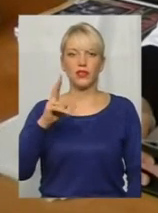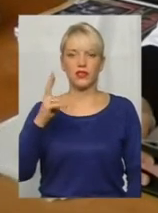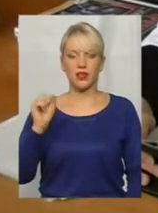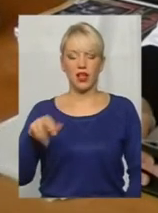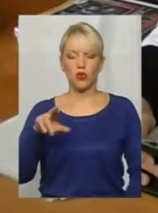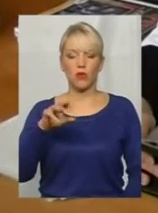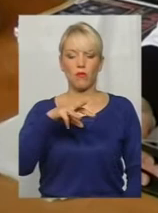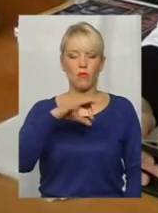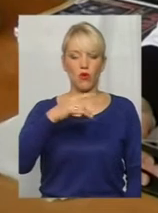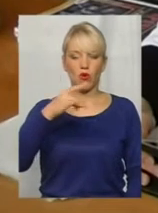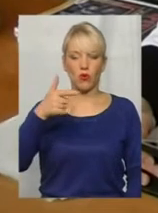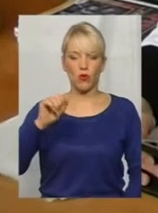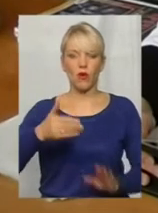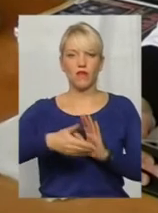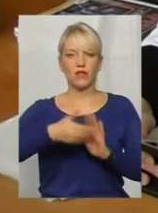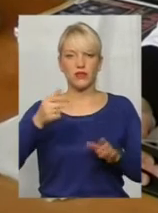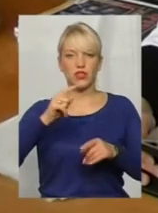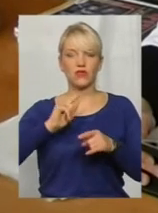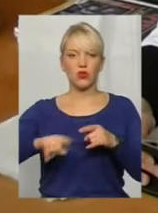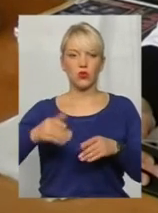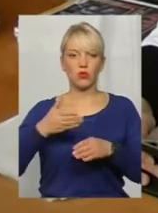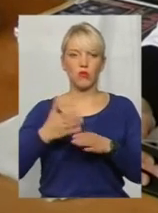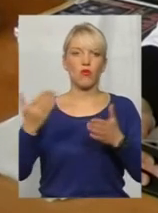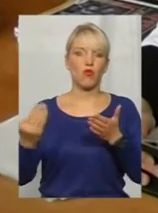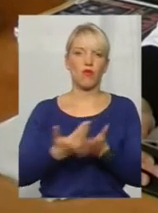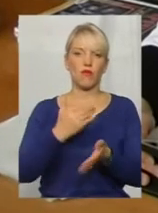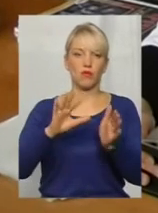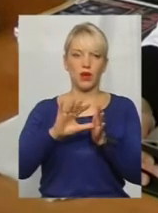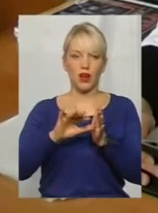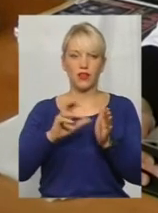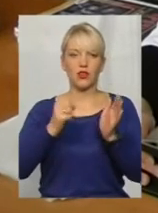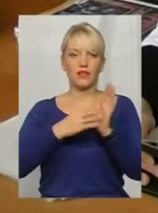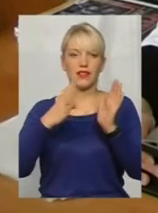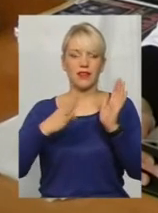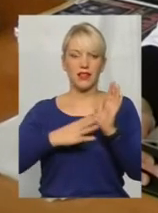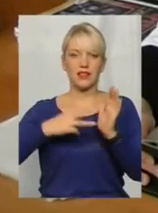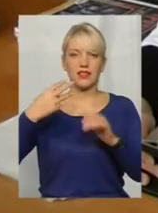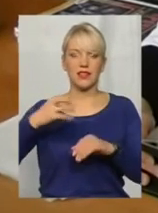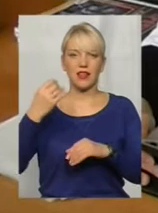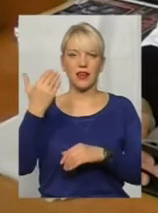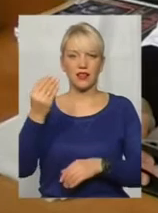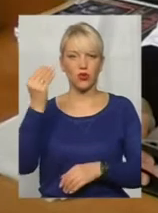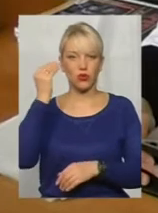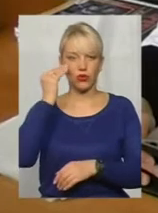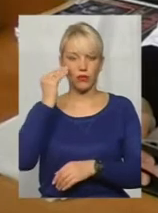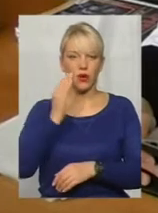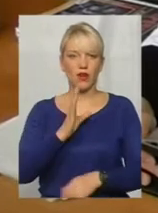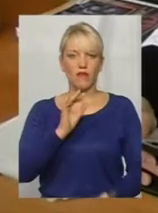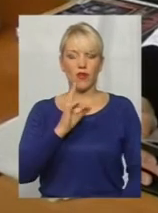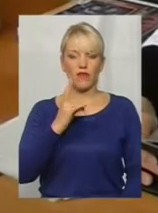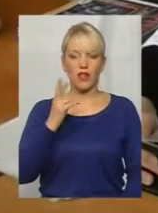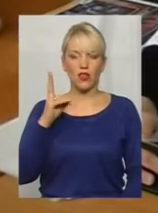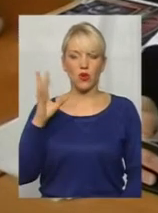знову викликали бригаду екстреної медичної допомоги о 19:30, так як, на їхню думку, Вовнянко